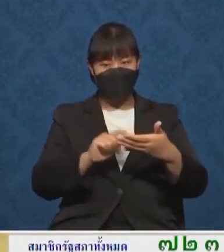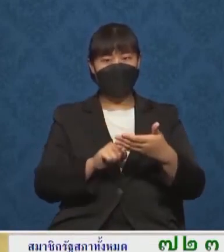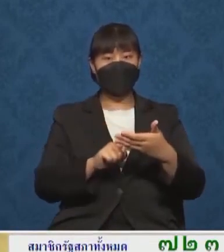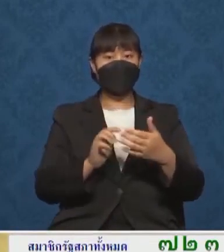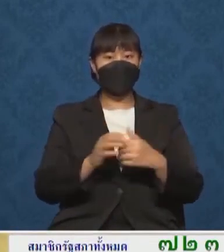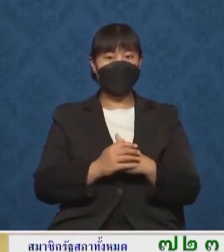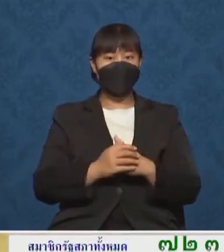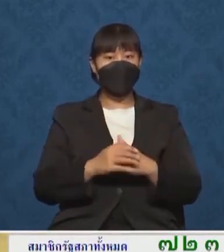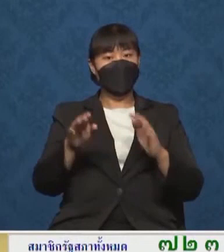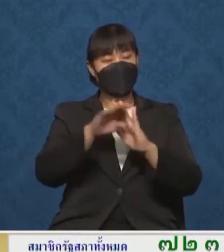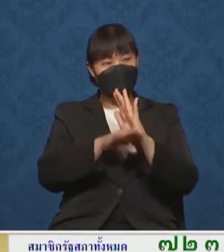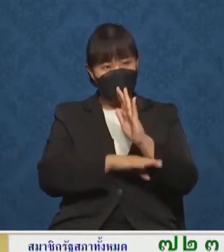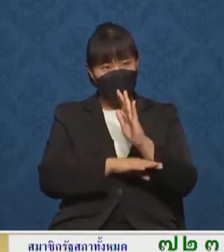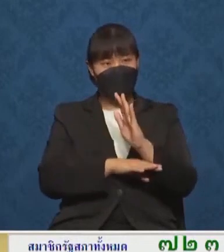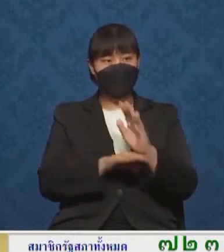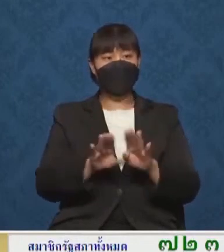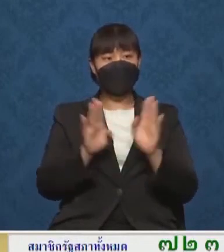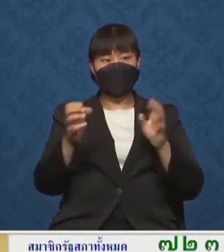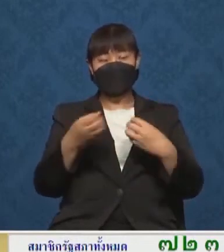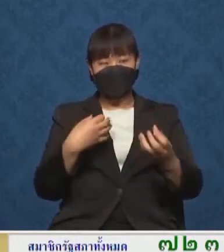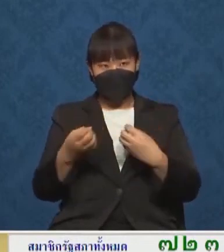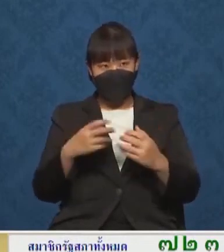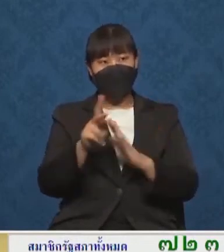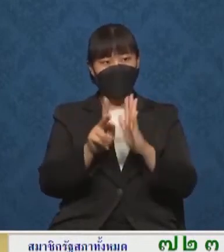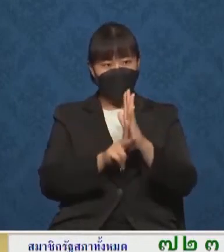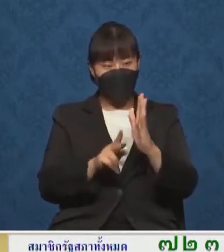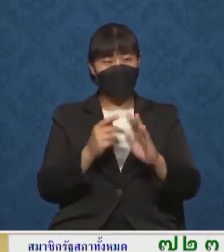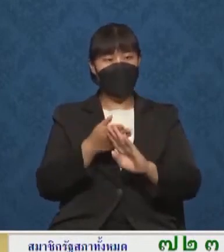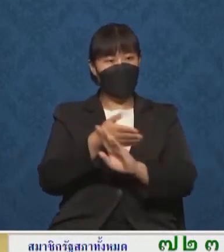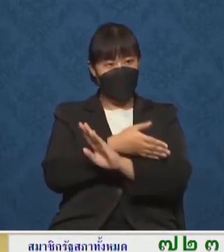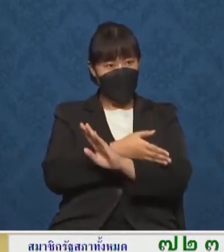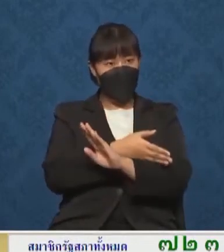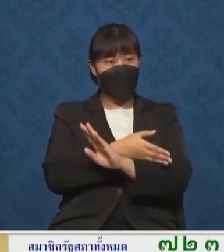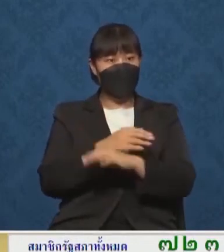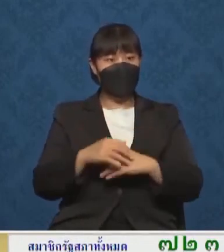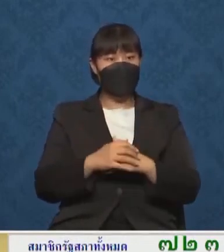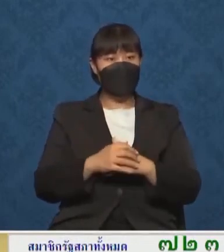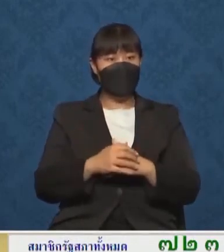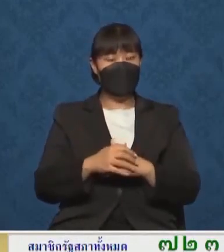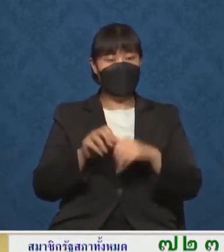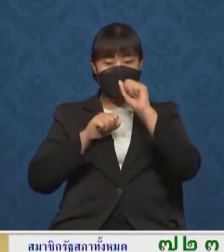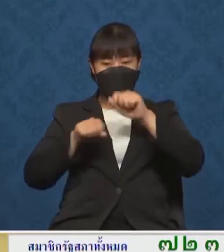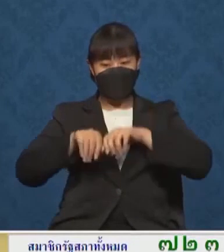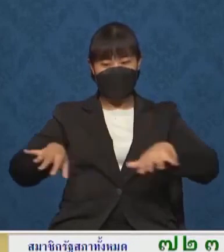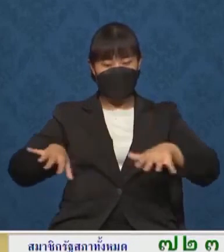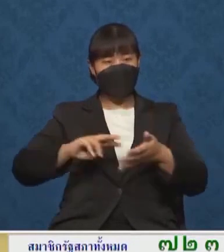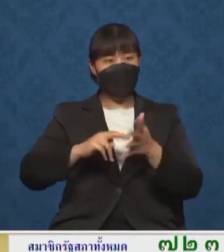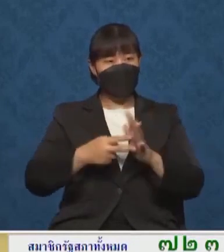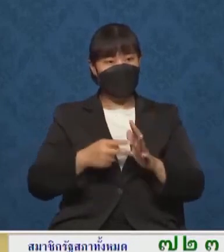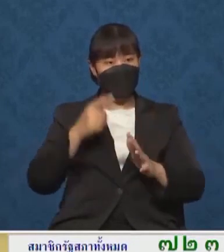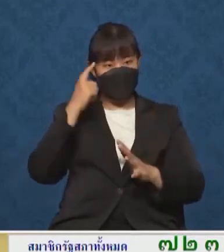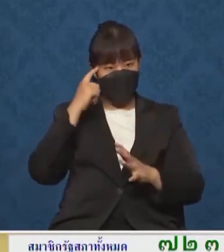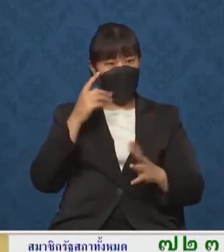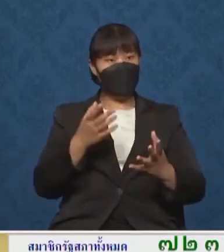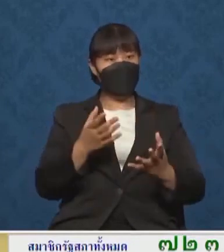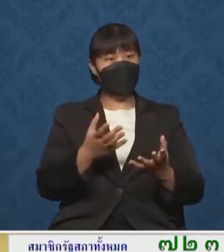รับฟังความคิดเห็นไปก่อนกฎหมายฉบับนี้จะใช้ให้ถือว่าได้ดำเนินการรับฟังความคิดเห็นไปแล้วนั่นแปลว่าอะไรครับนั่นแปลว่ากระ